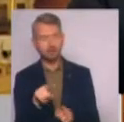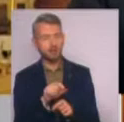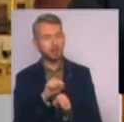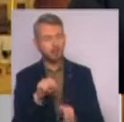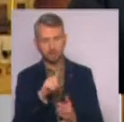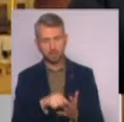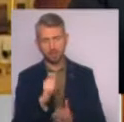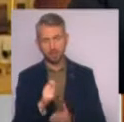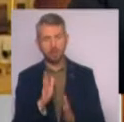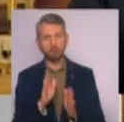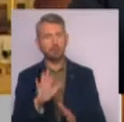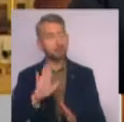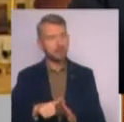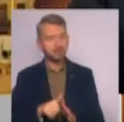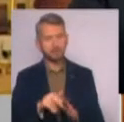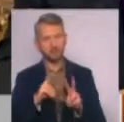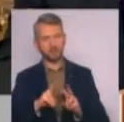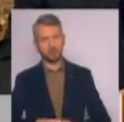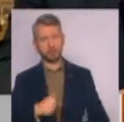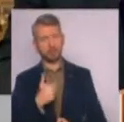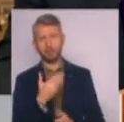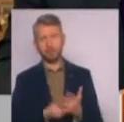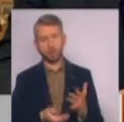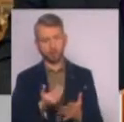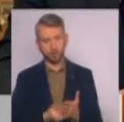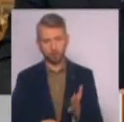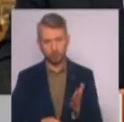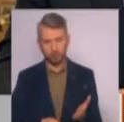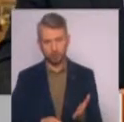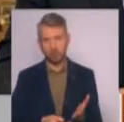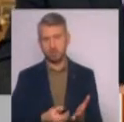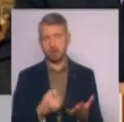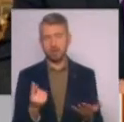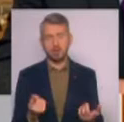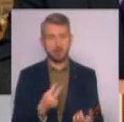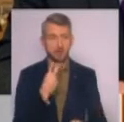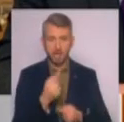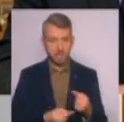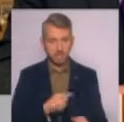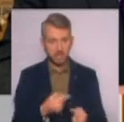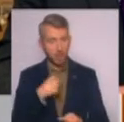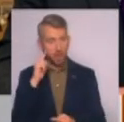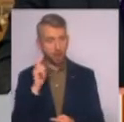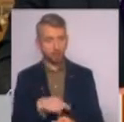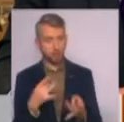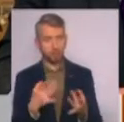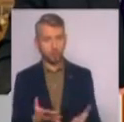Лише тільки після обстеження. Я вам рекомендував, ну, традиційно, я знаю